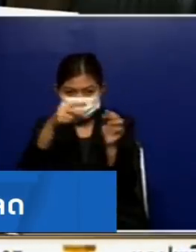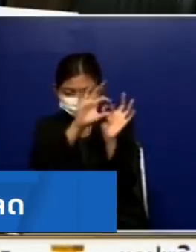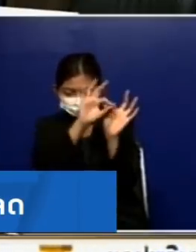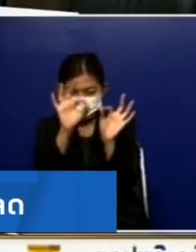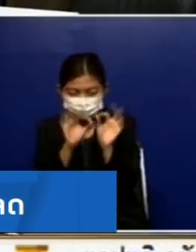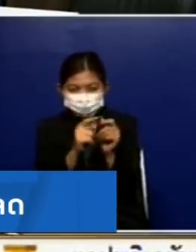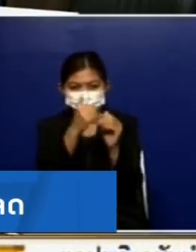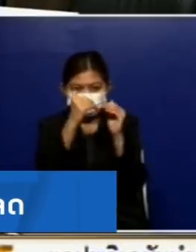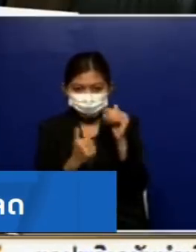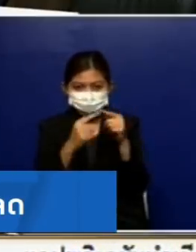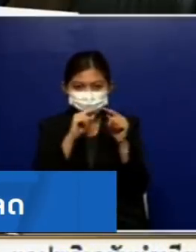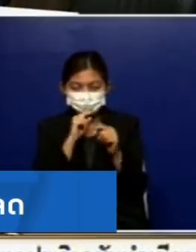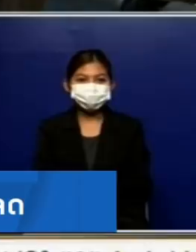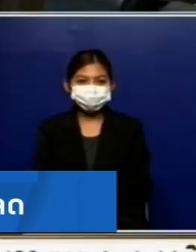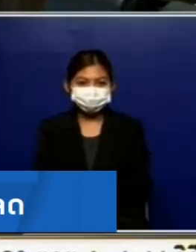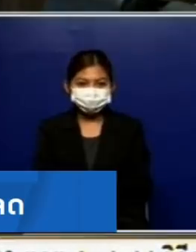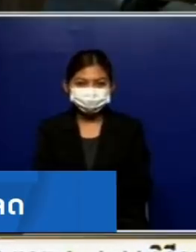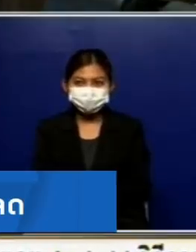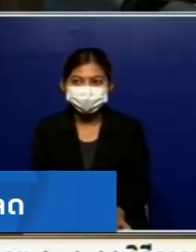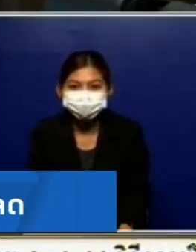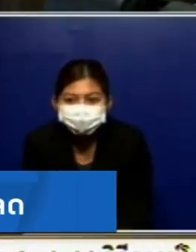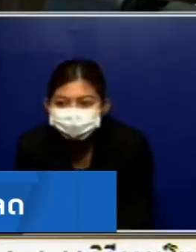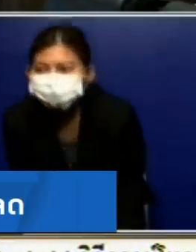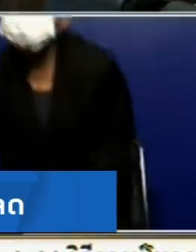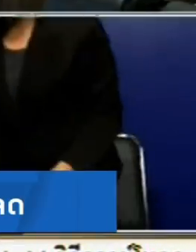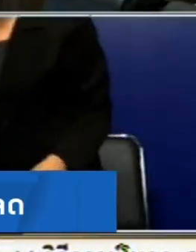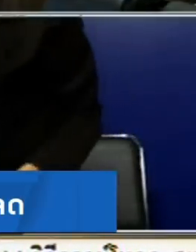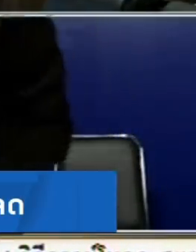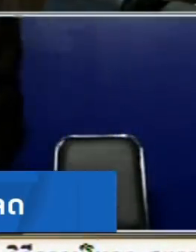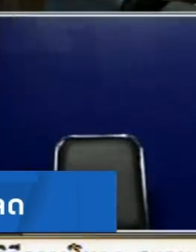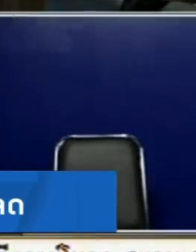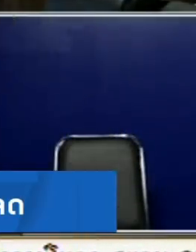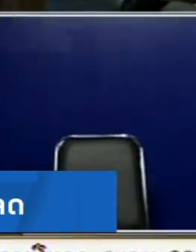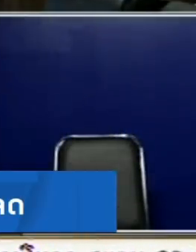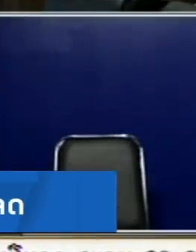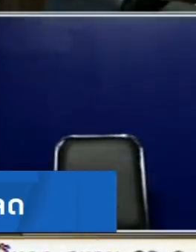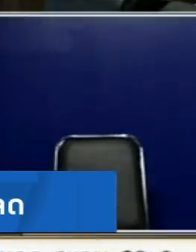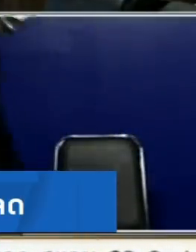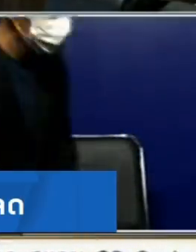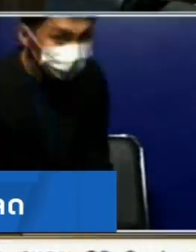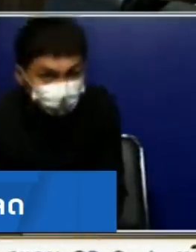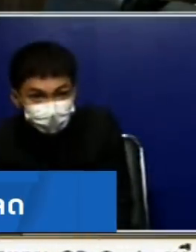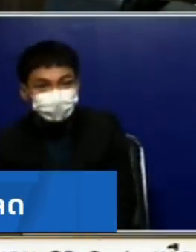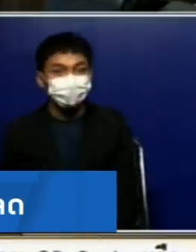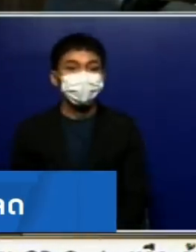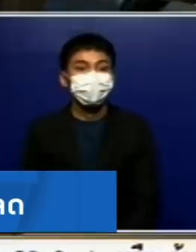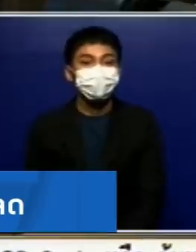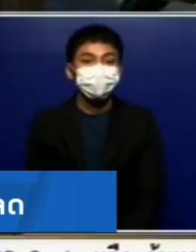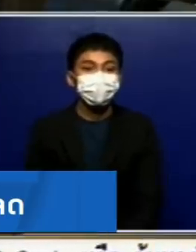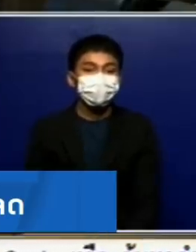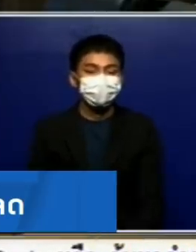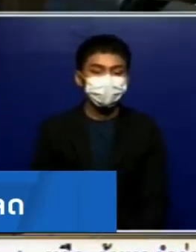งการที่น่าละอายอยู่เต็มไปหมดกองทัพบกในปี65ภาพรวมมีการปรับลดงบลง 6,600 ล้าน